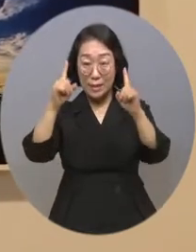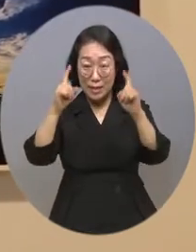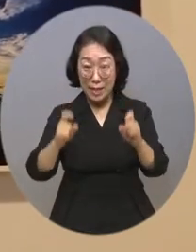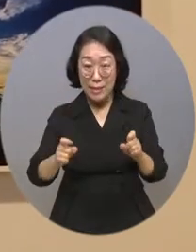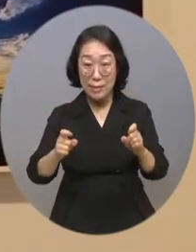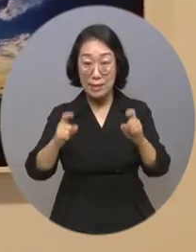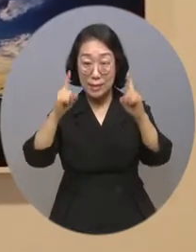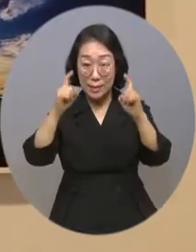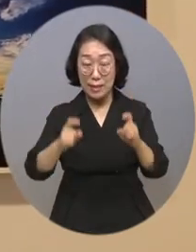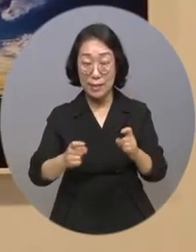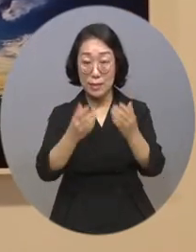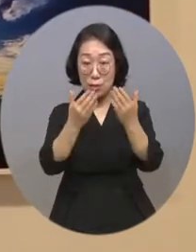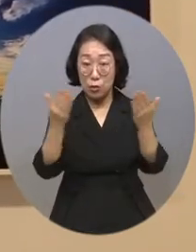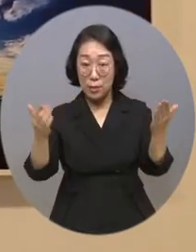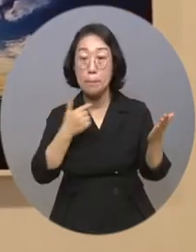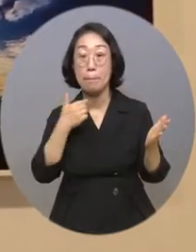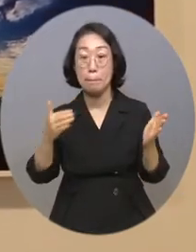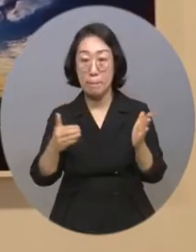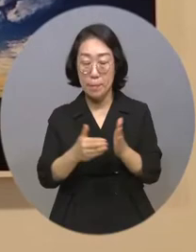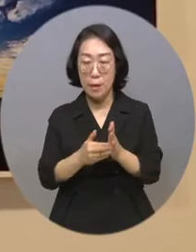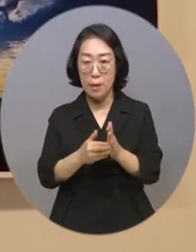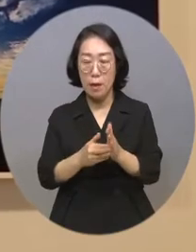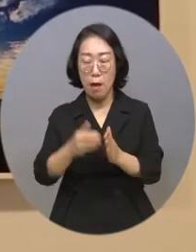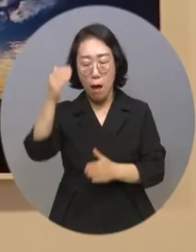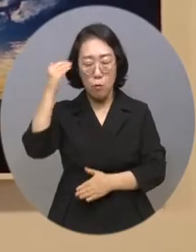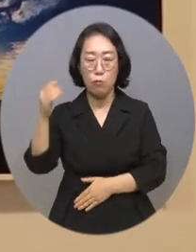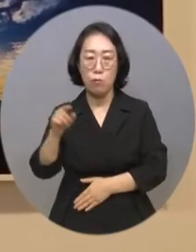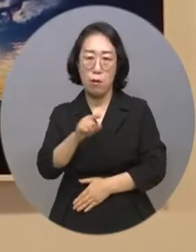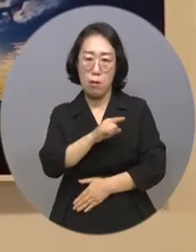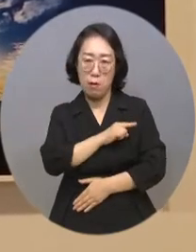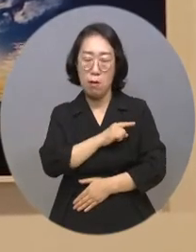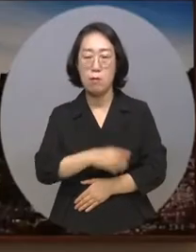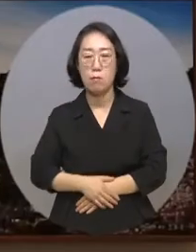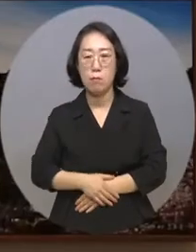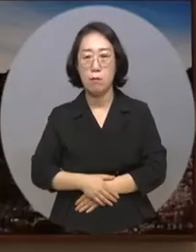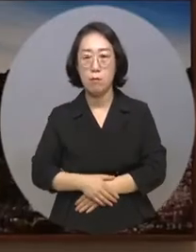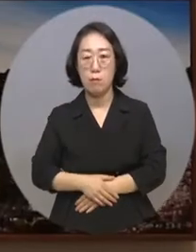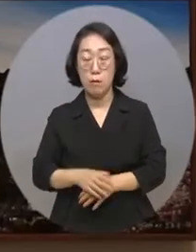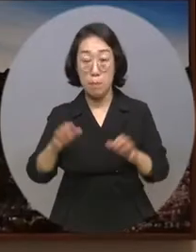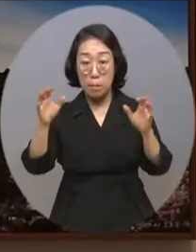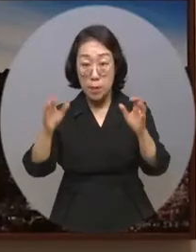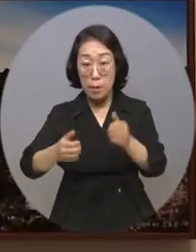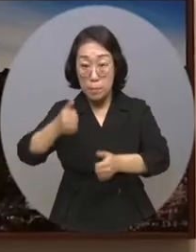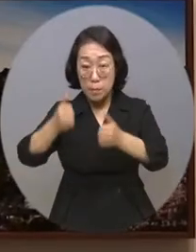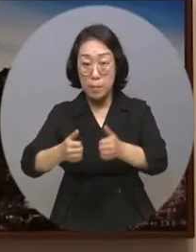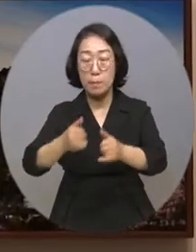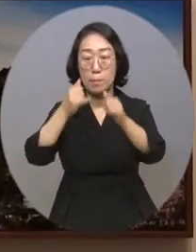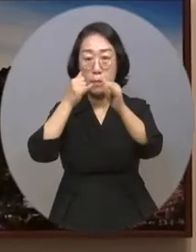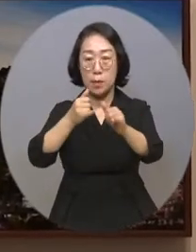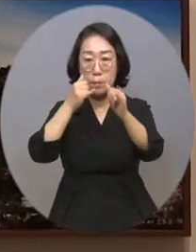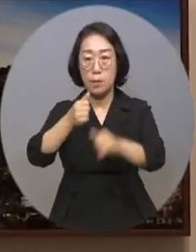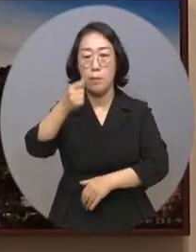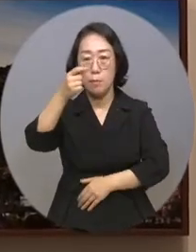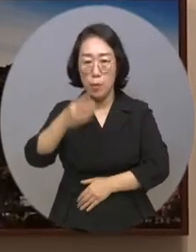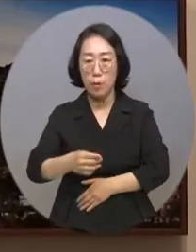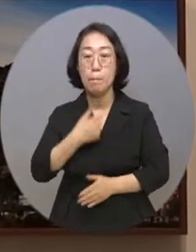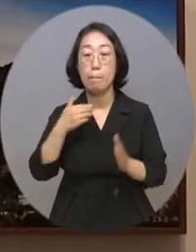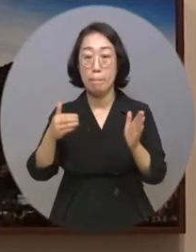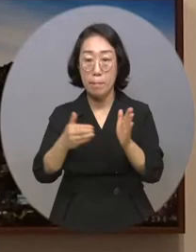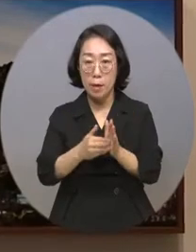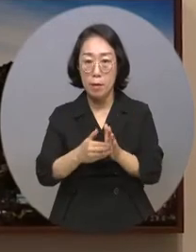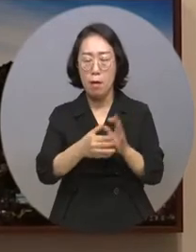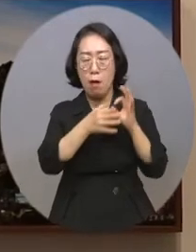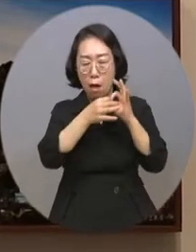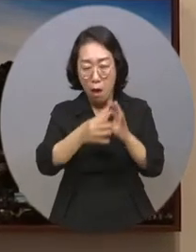길을 걸어오면서 국내 최고 대한민국 사진대전에서 여러 차례 수상과 함께 열정적인